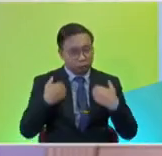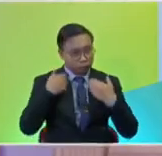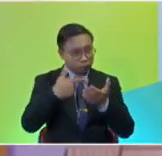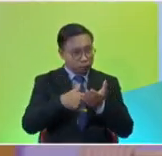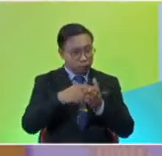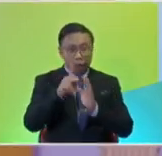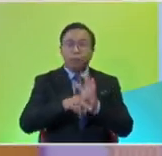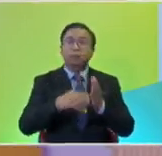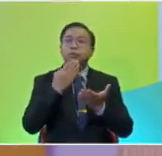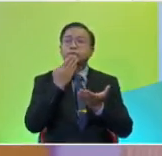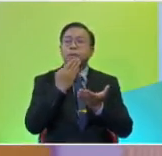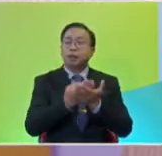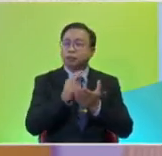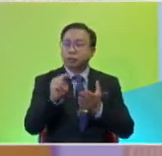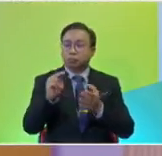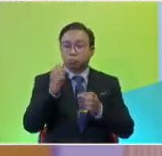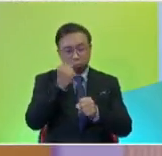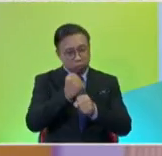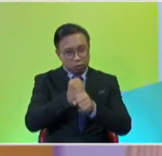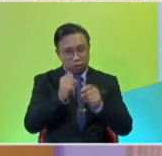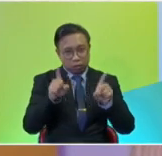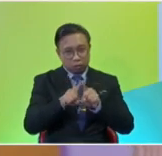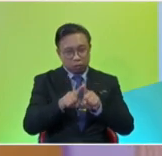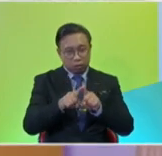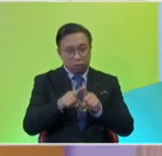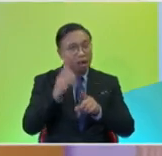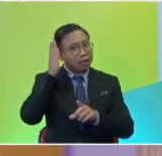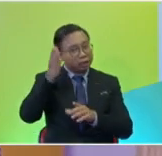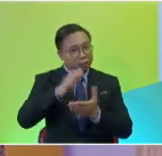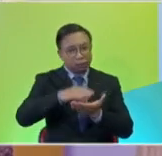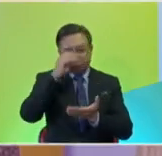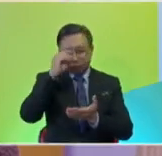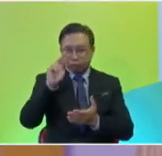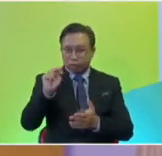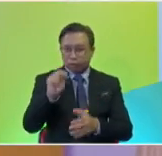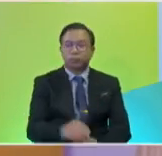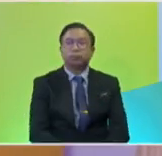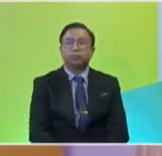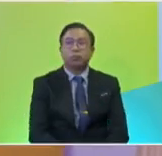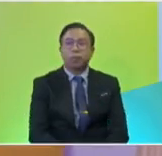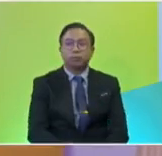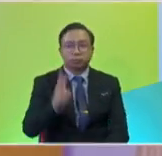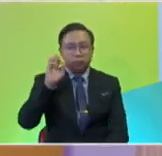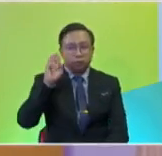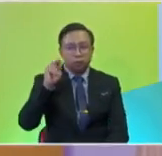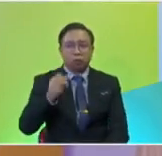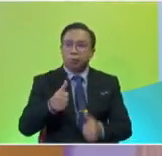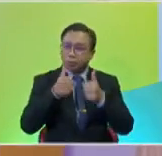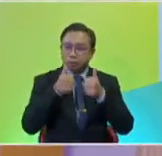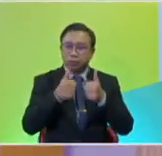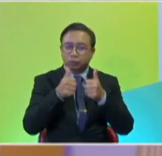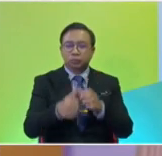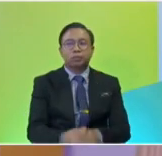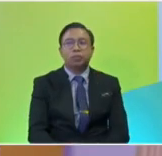kebaikan bekerja sama yang kita akan belajar nanti Wah bagusnya